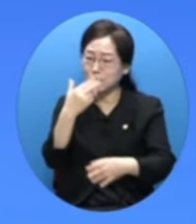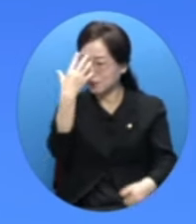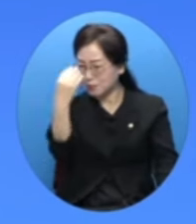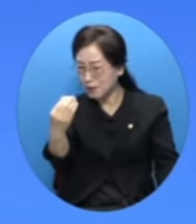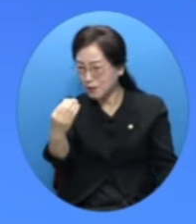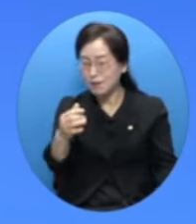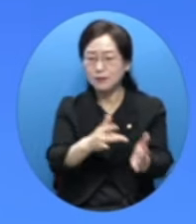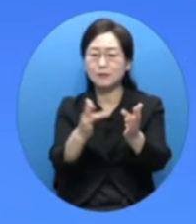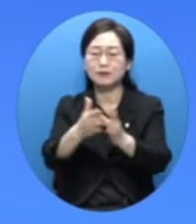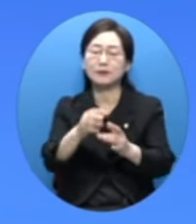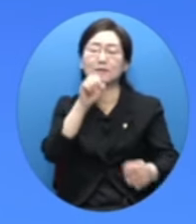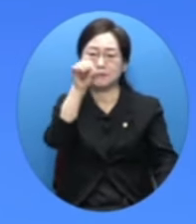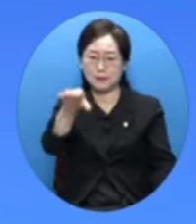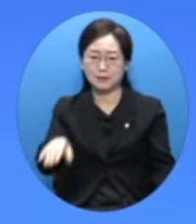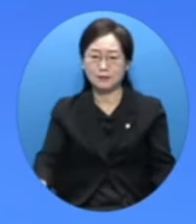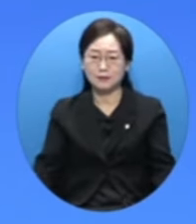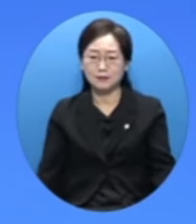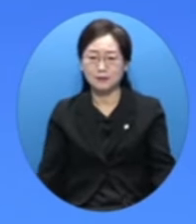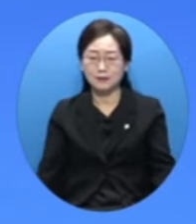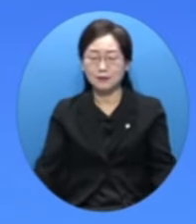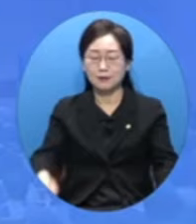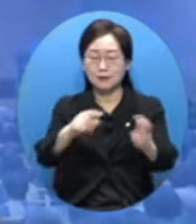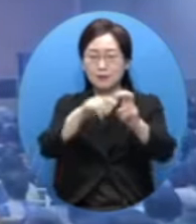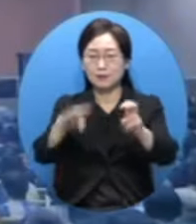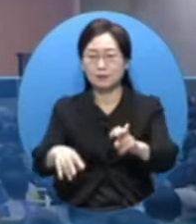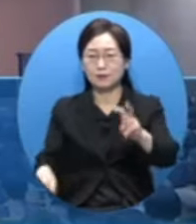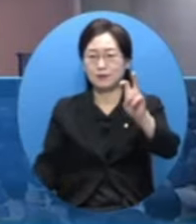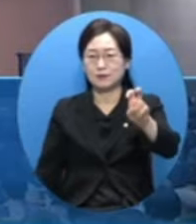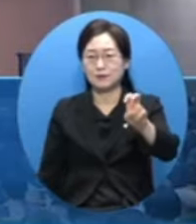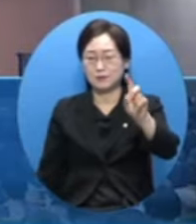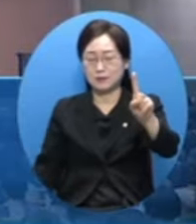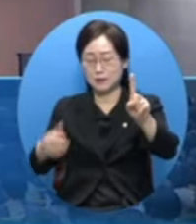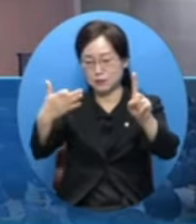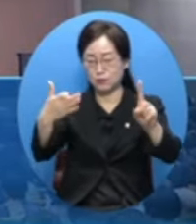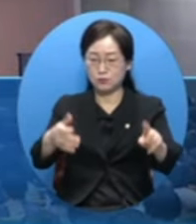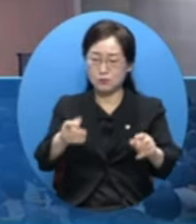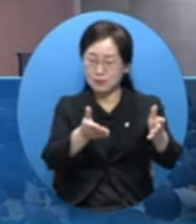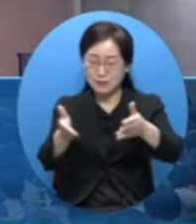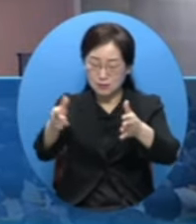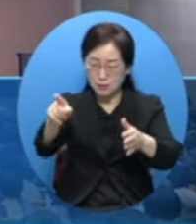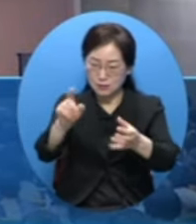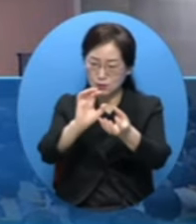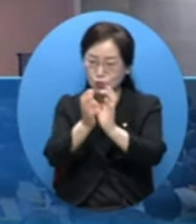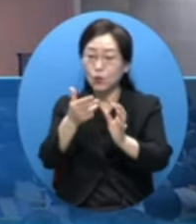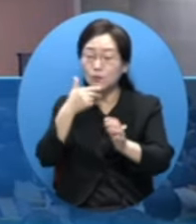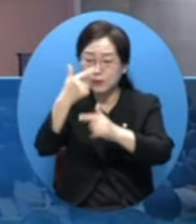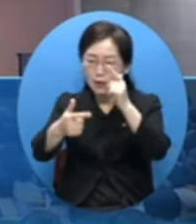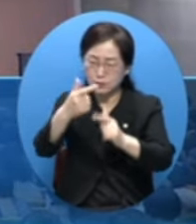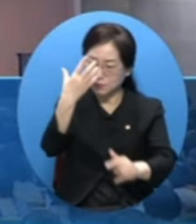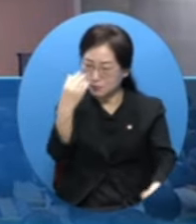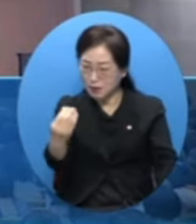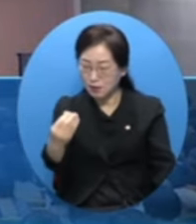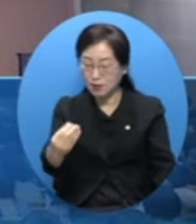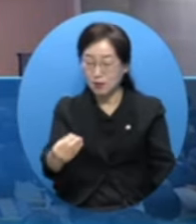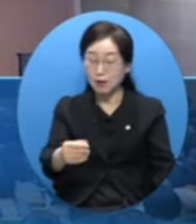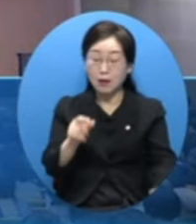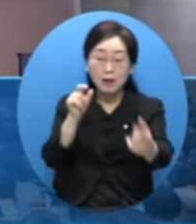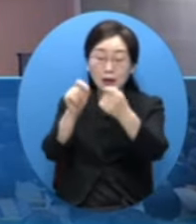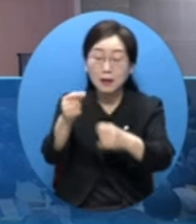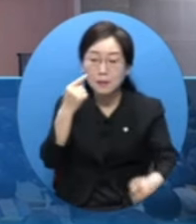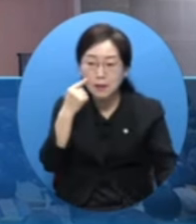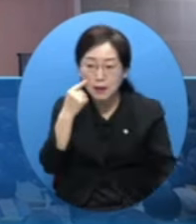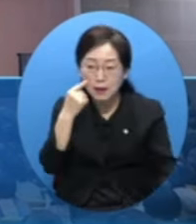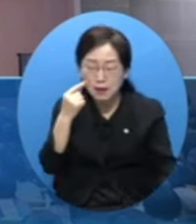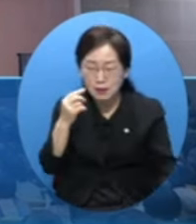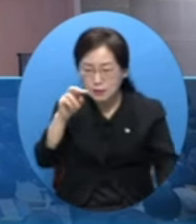보시고 예수님 말씀하셨습니다. 마태복음 21장 19절입니다. 길가에서 한 무화과나무를 보시고 그리로 가사